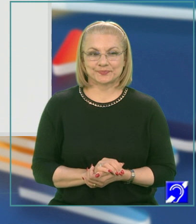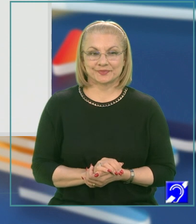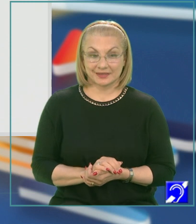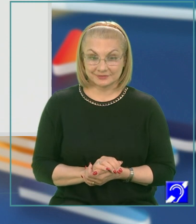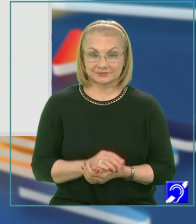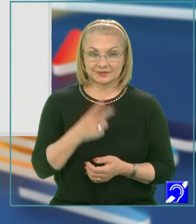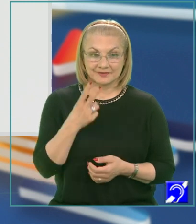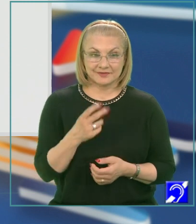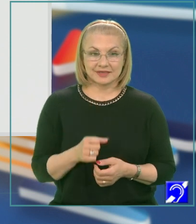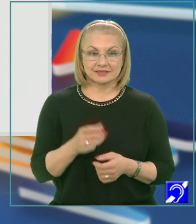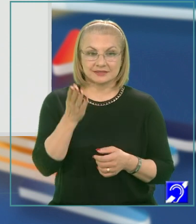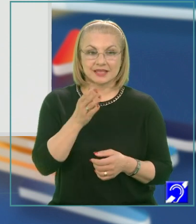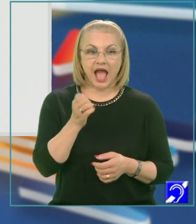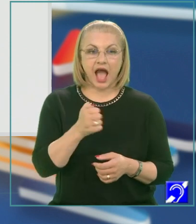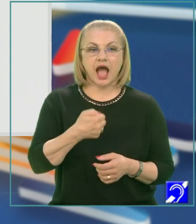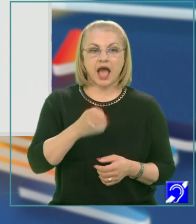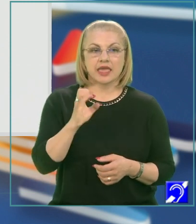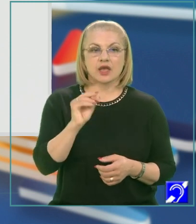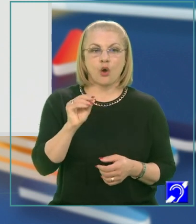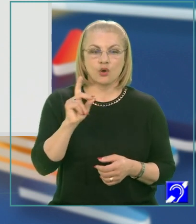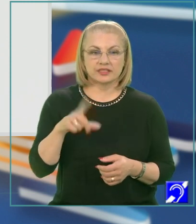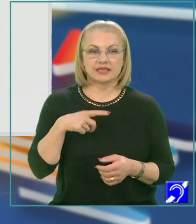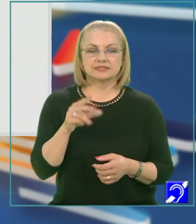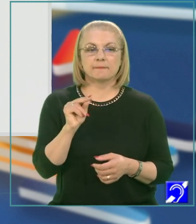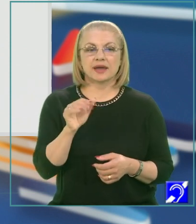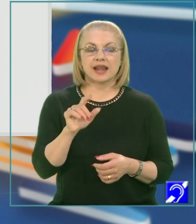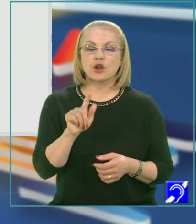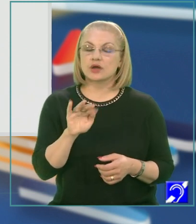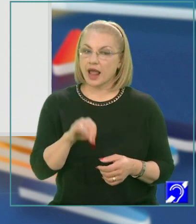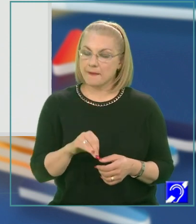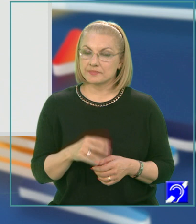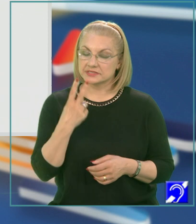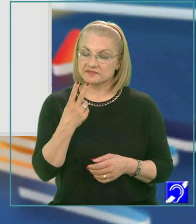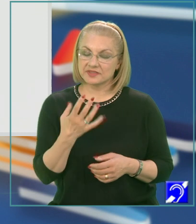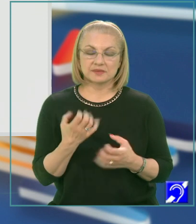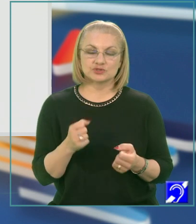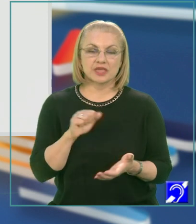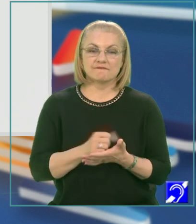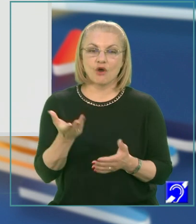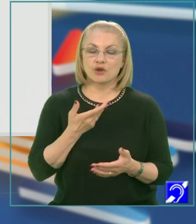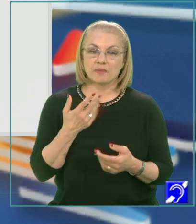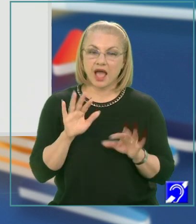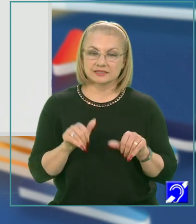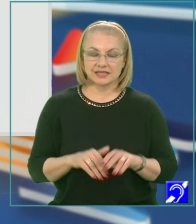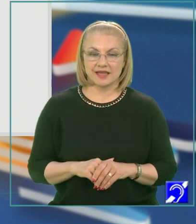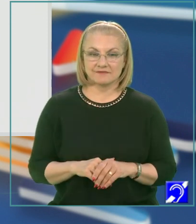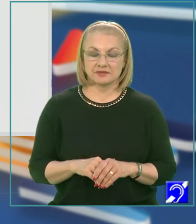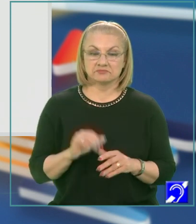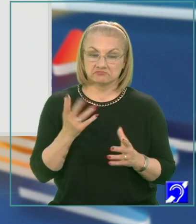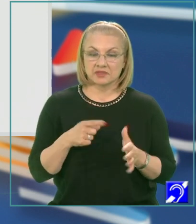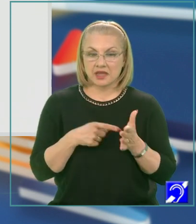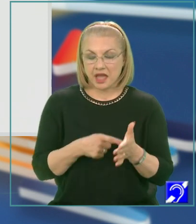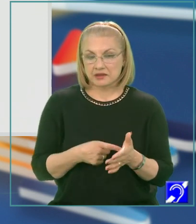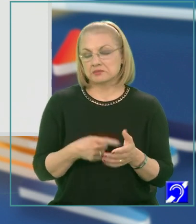figură, este un paralelogram. Să vedem ce informații avem la dispoziție. Avem mai multe posibilități să arătăm că o figură plană